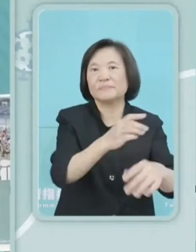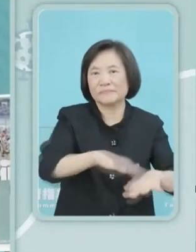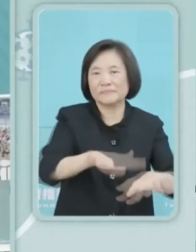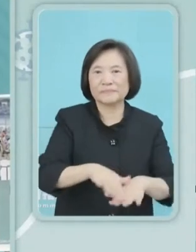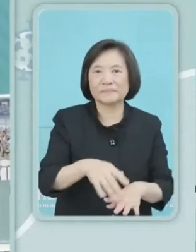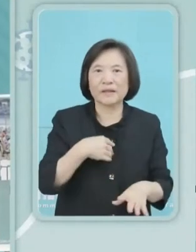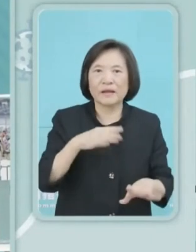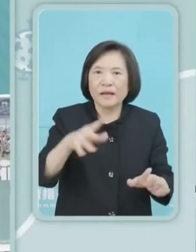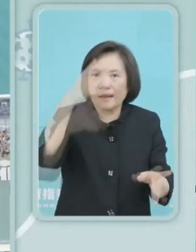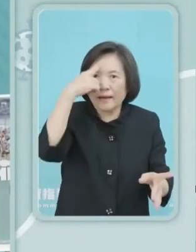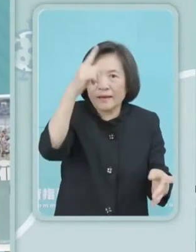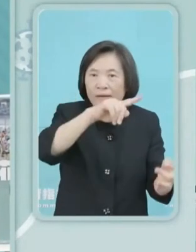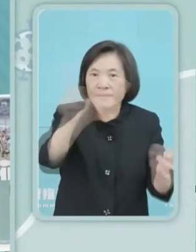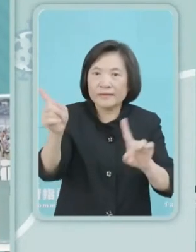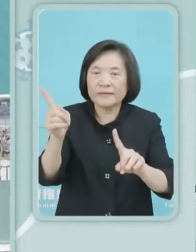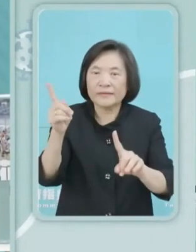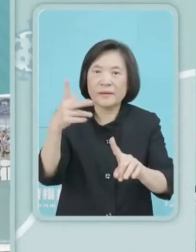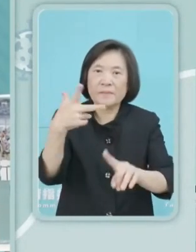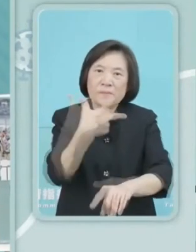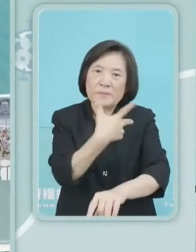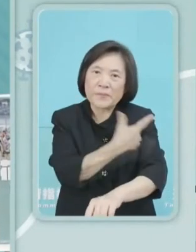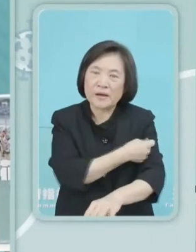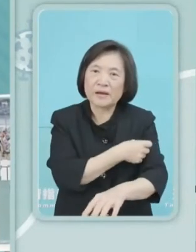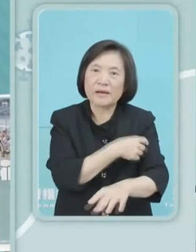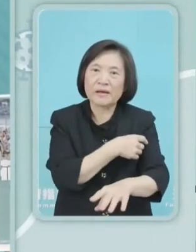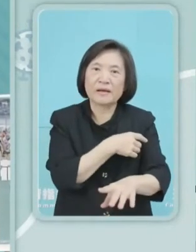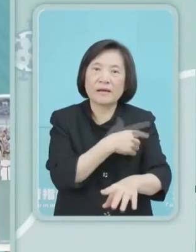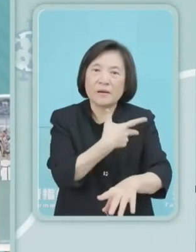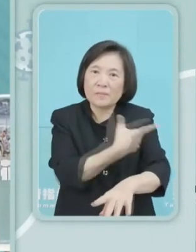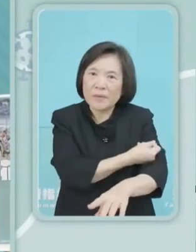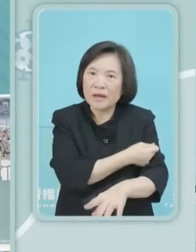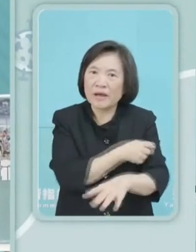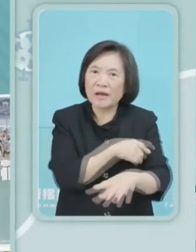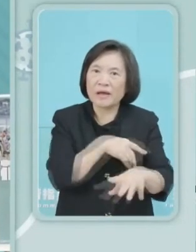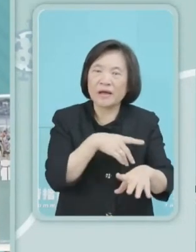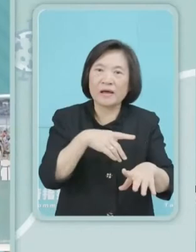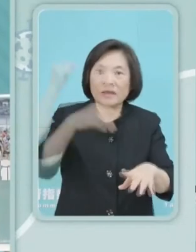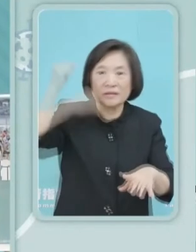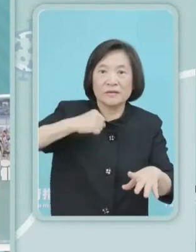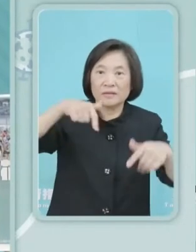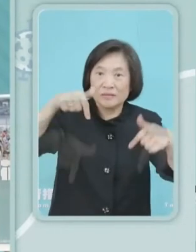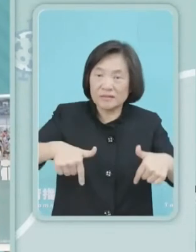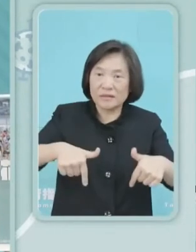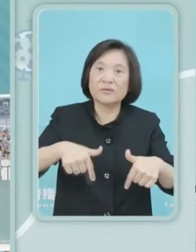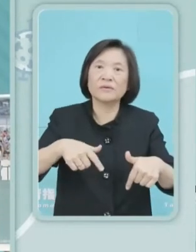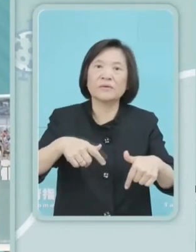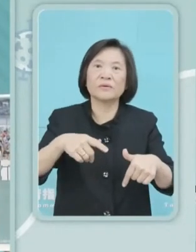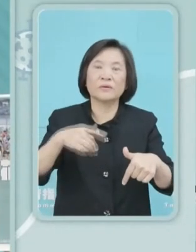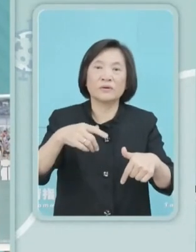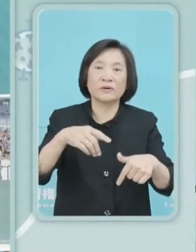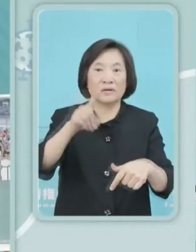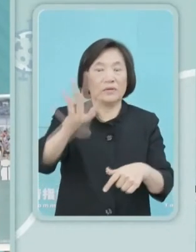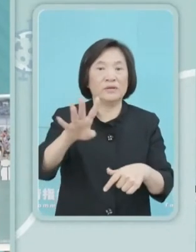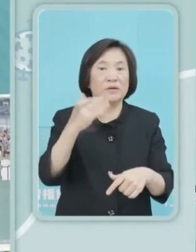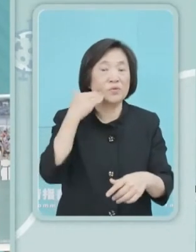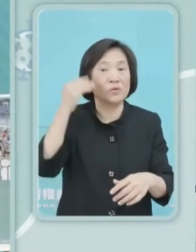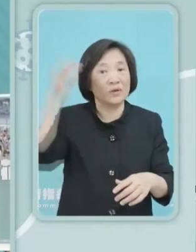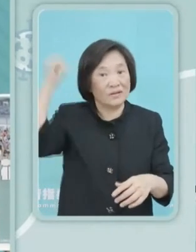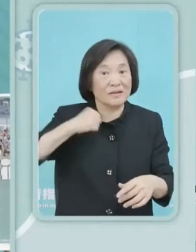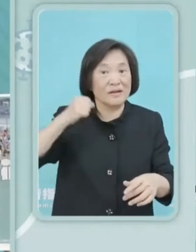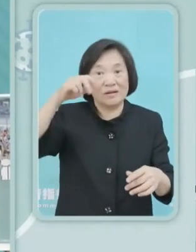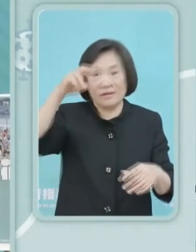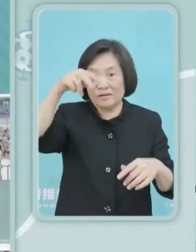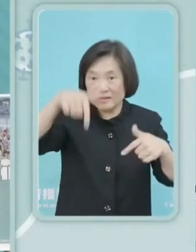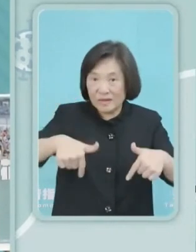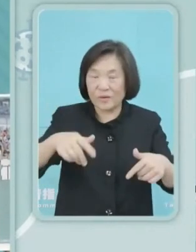他一天大概打2个时段就可以达到14000了。如果打3个时段哦，早中晚哦，